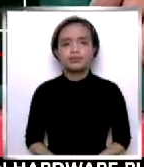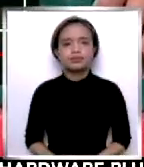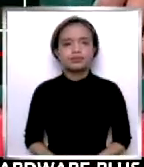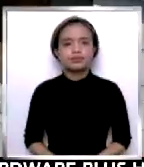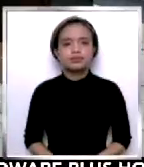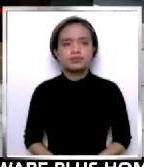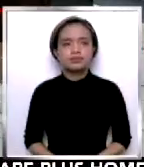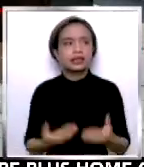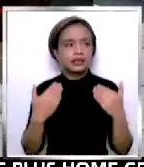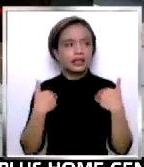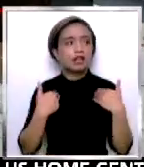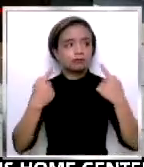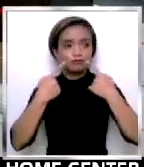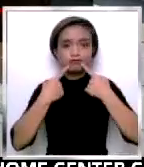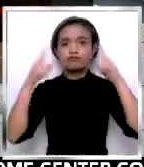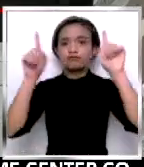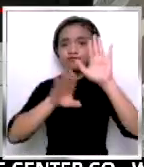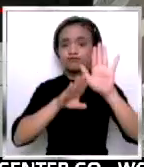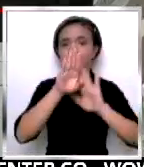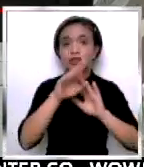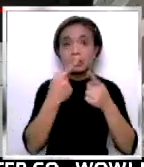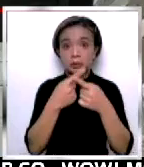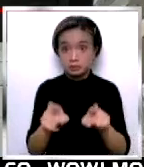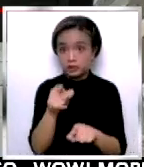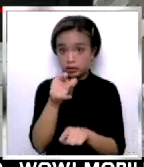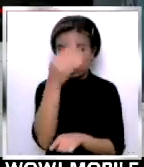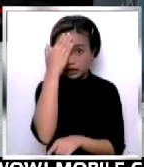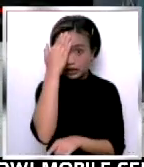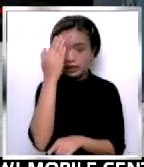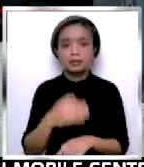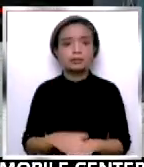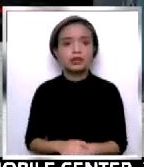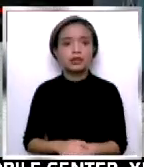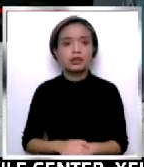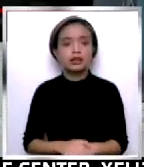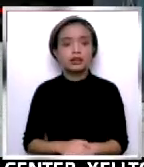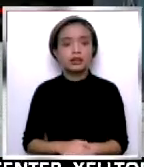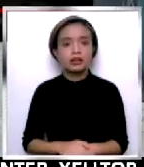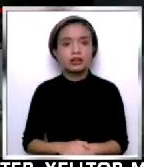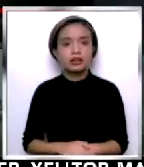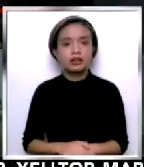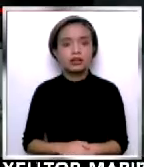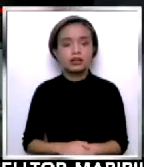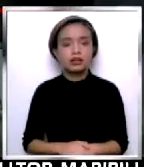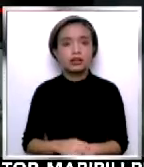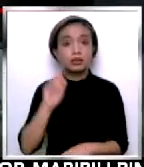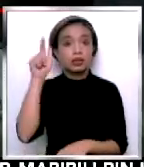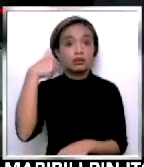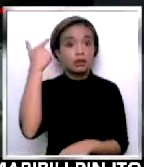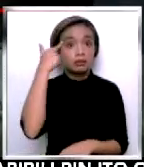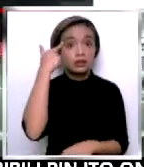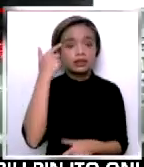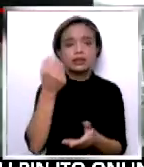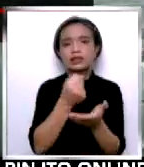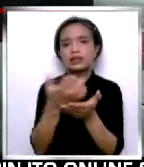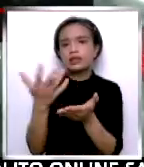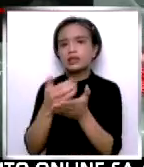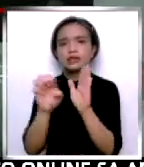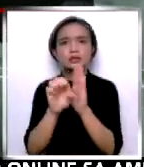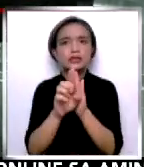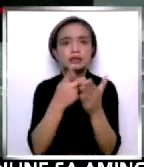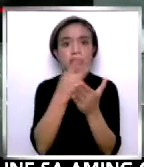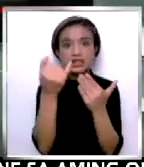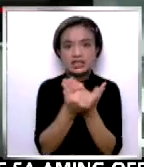lumago. Pero alam niyo bang may papel din sa paglago ng ekonomiya ang paggastos ng gobyerno, halimbawa sa mga proyekto?